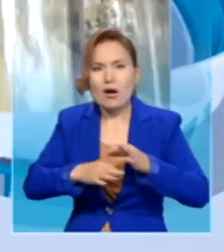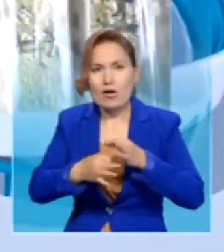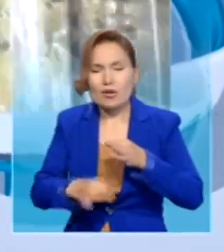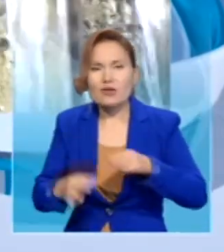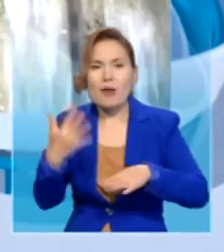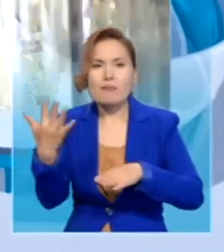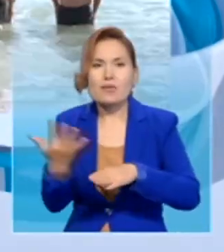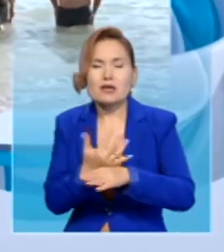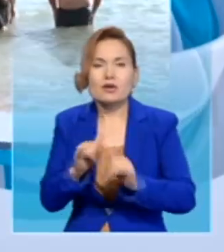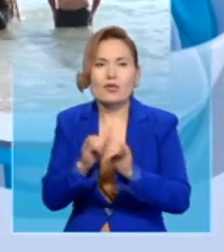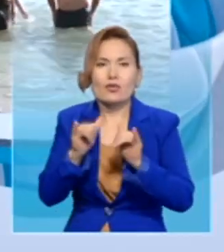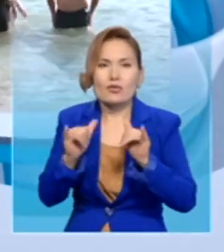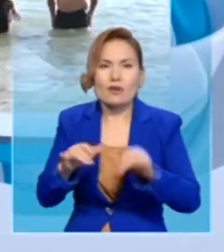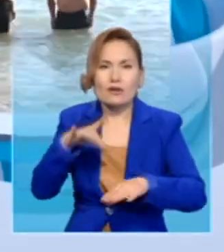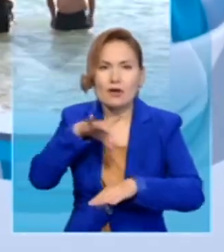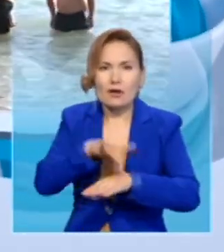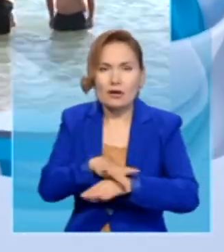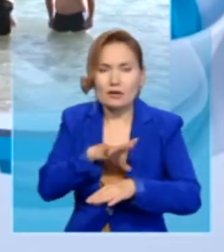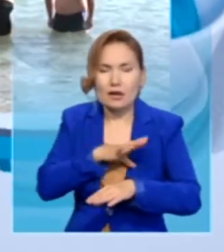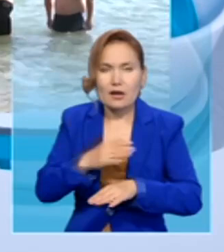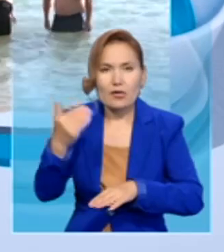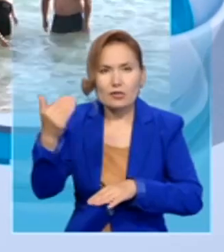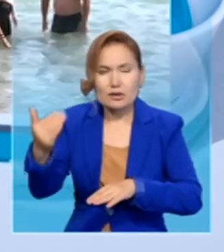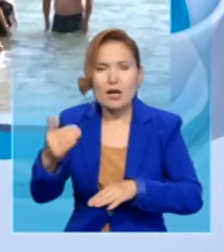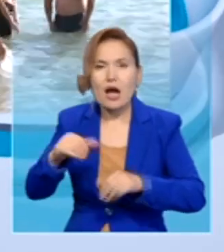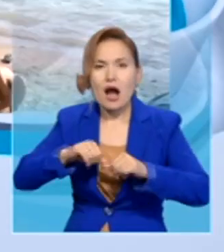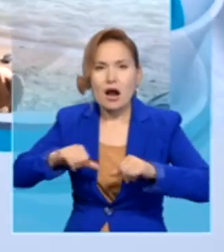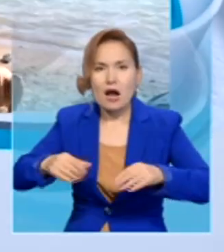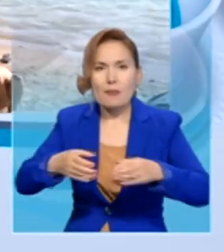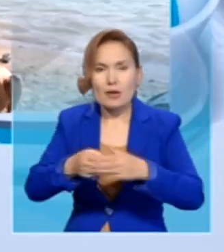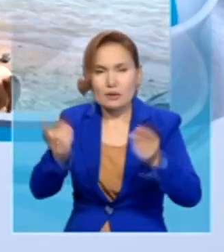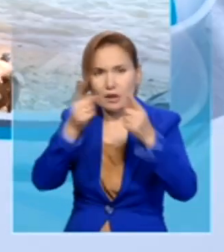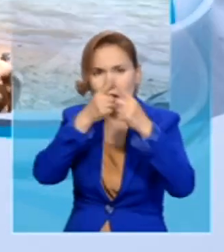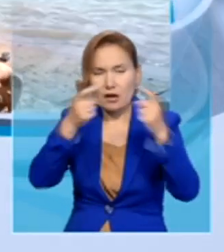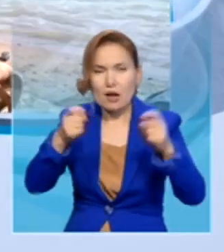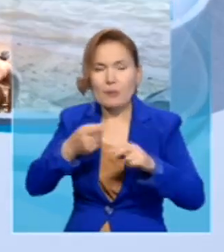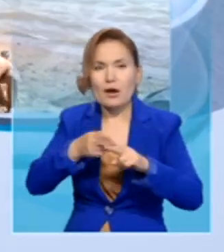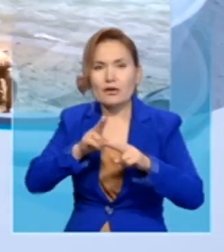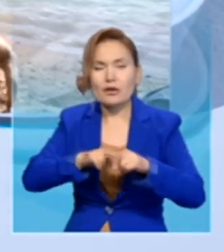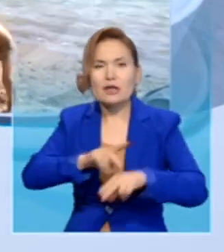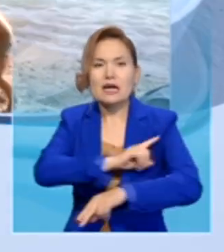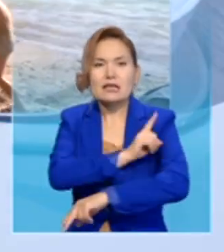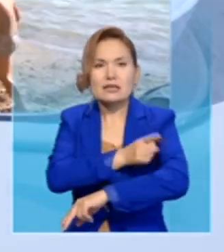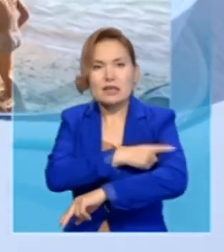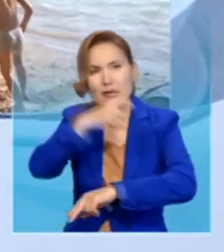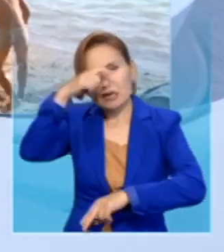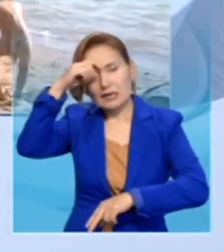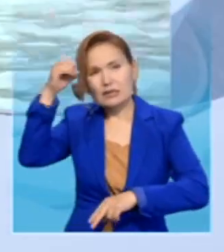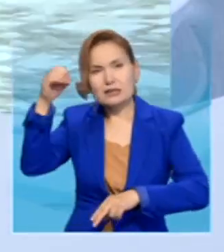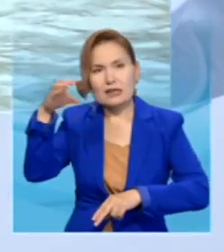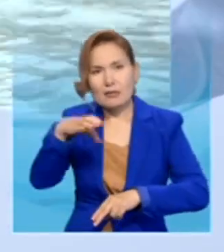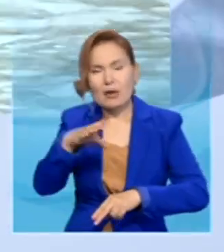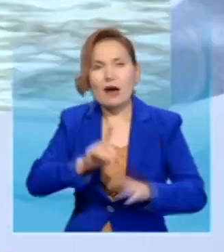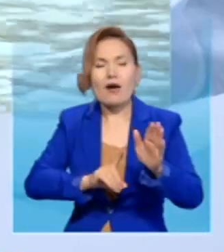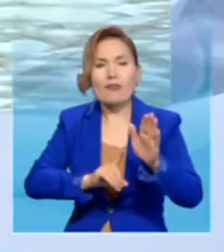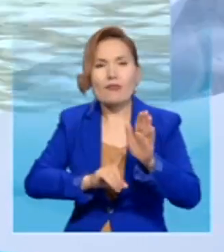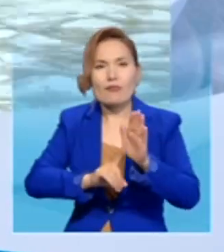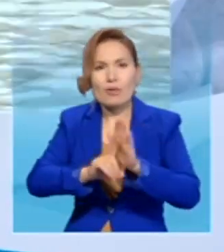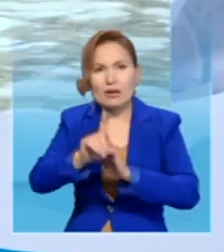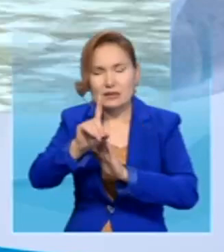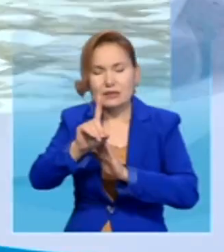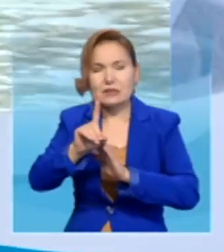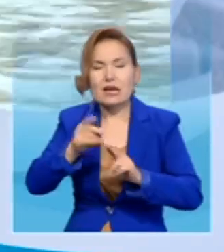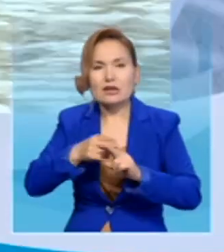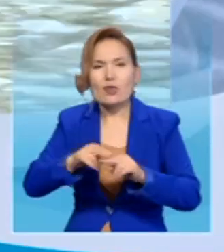есеге артқанын анықтаған. Төтеншеліктердің хабарлауынша соңғы кезде күннің күрт суына байланысты Сайранға шомылатын тұрғындардың